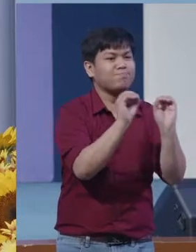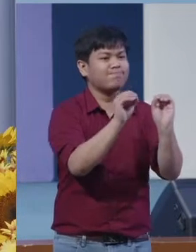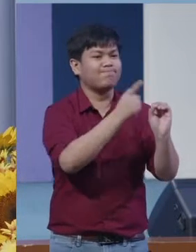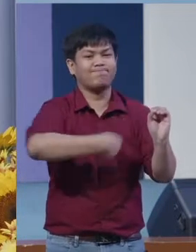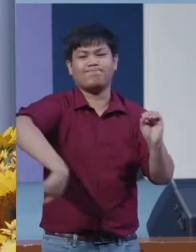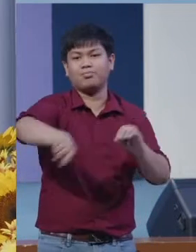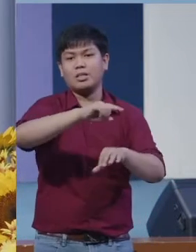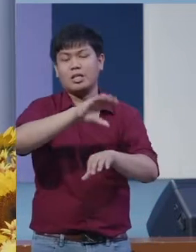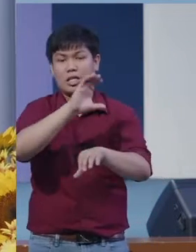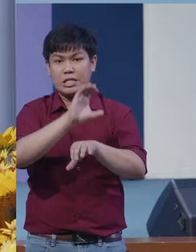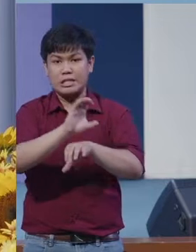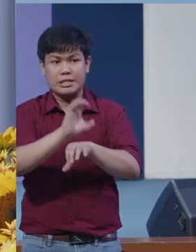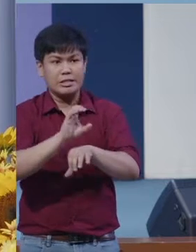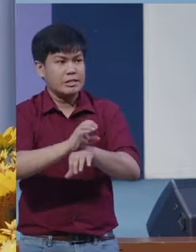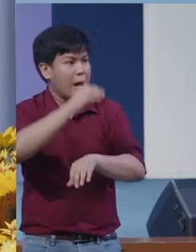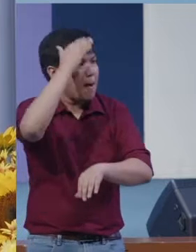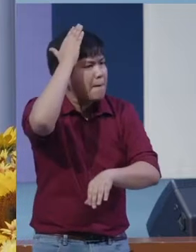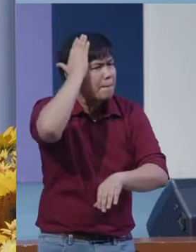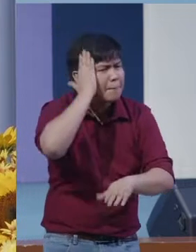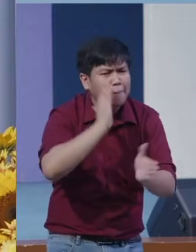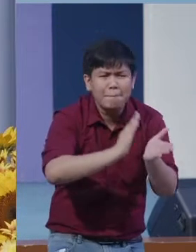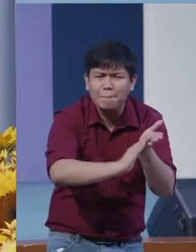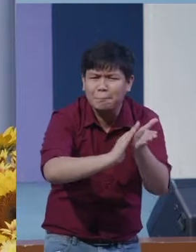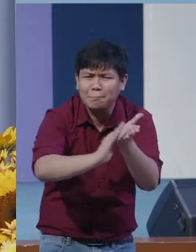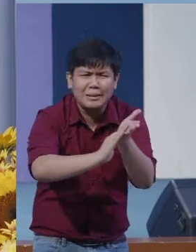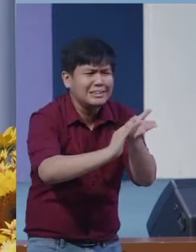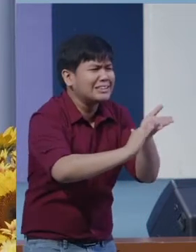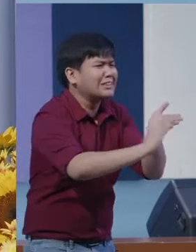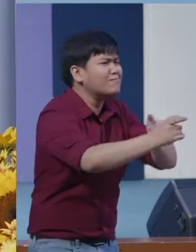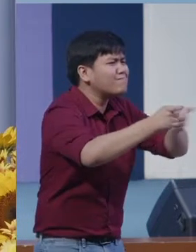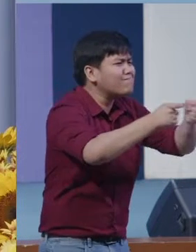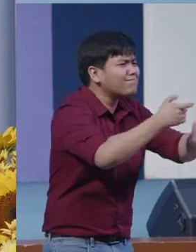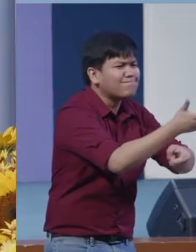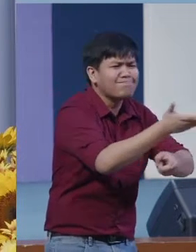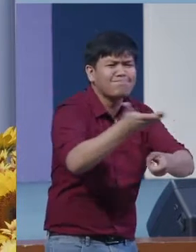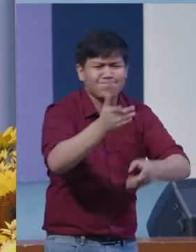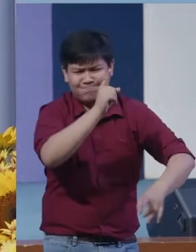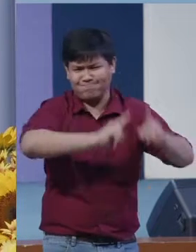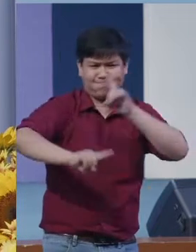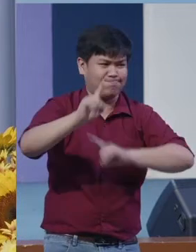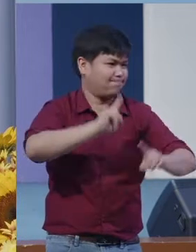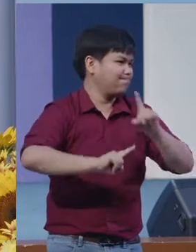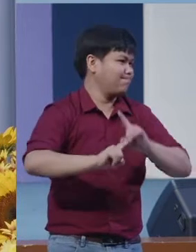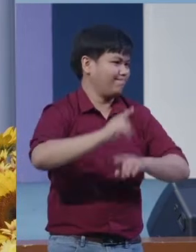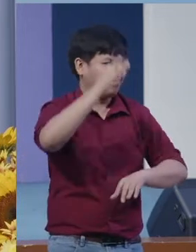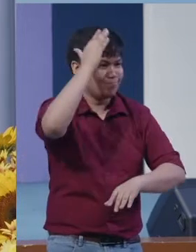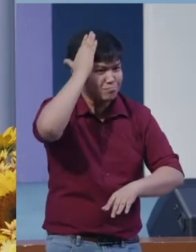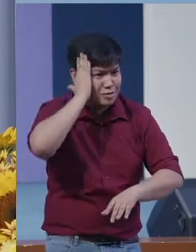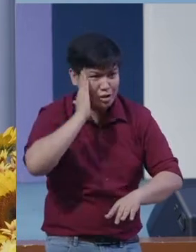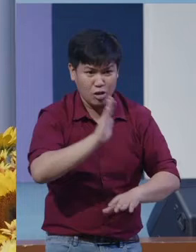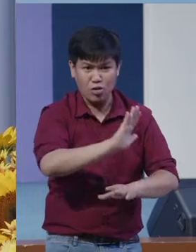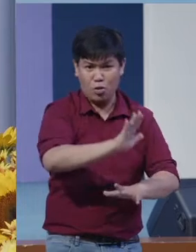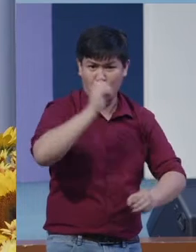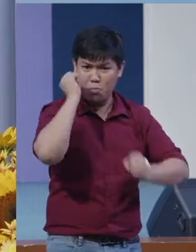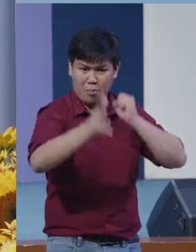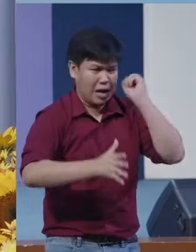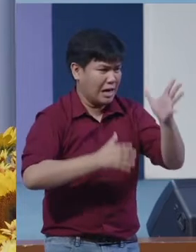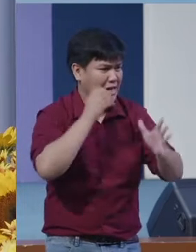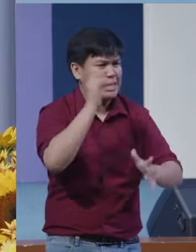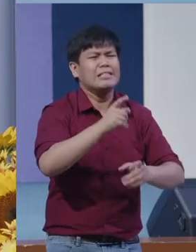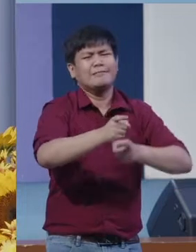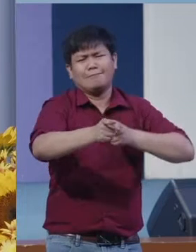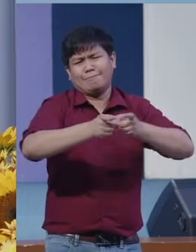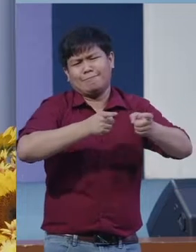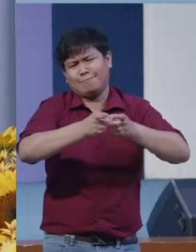sa pagkontrol ng ating mga bibig, ng ating pananalita. Sabi niya sa James chapter 3, verses